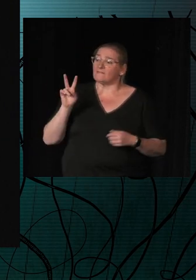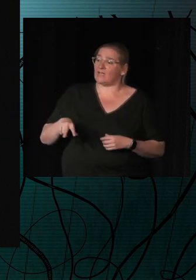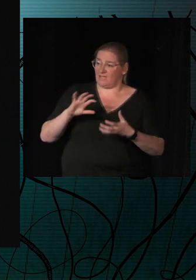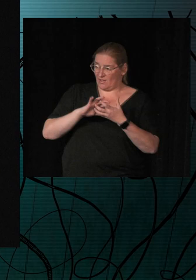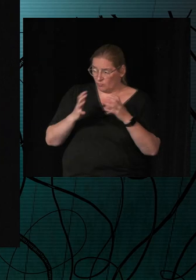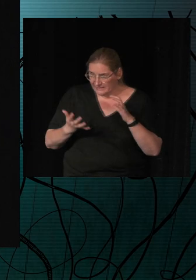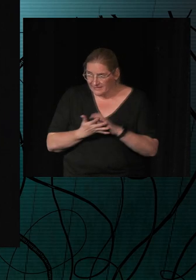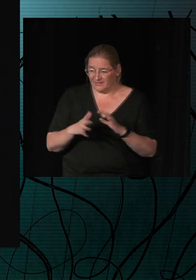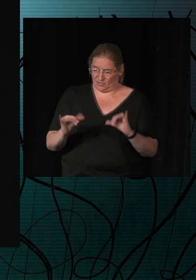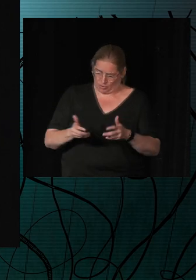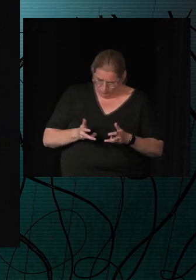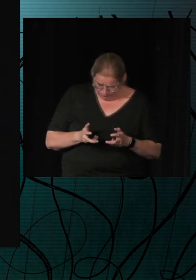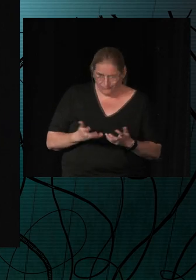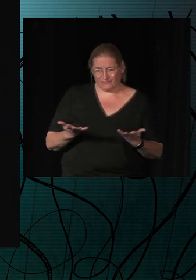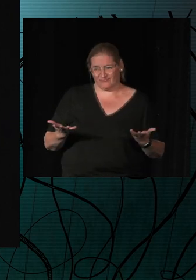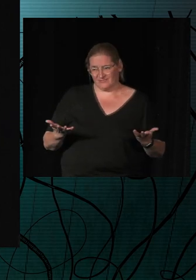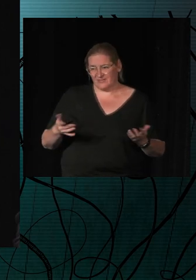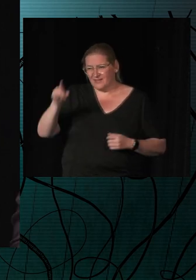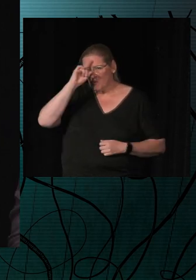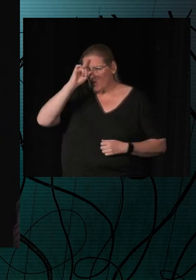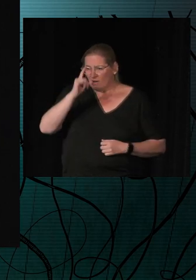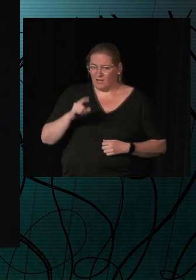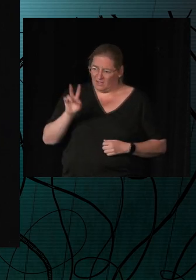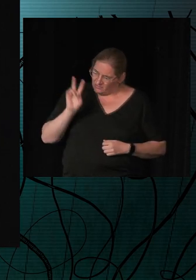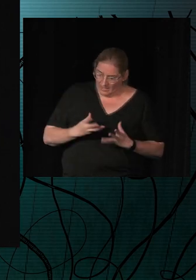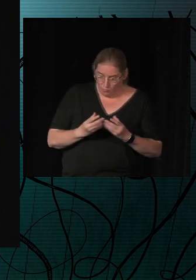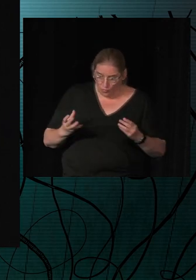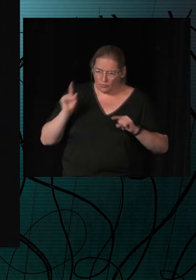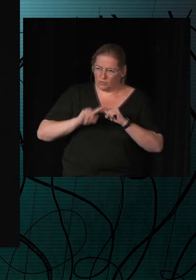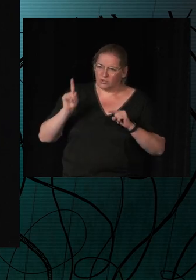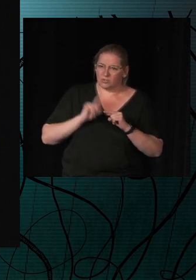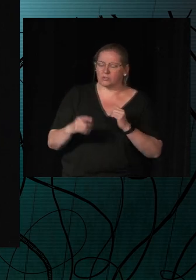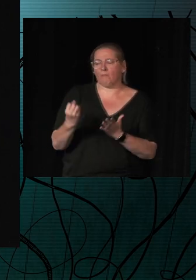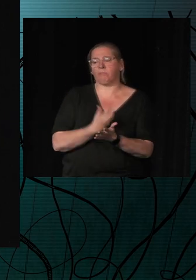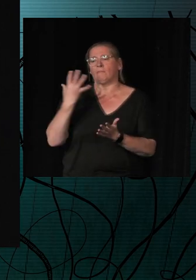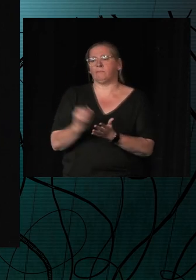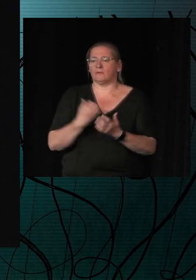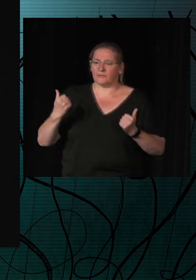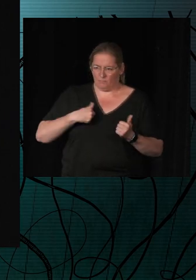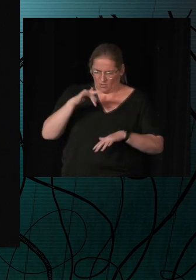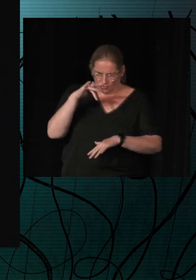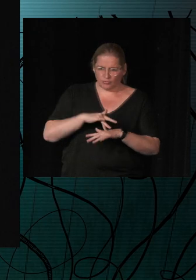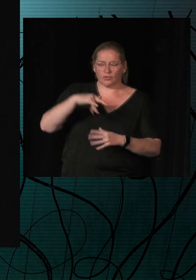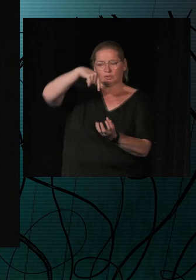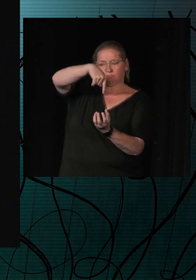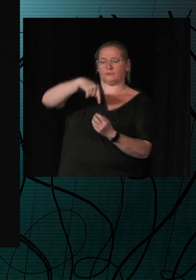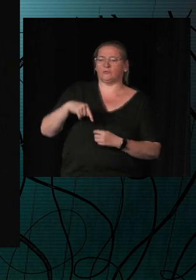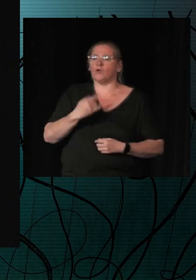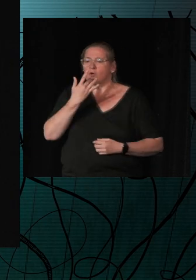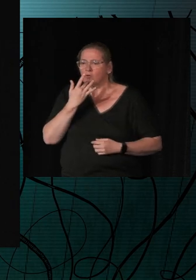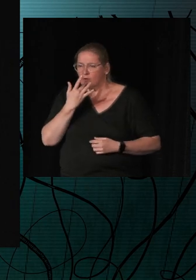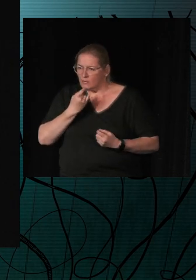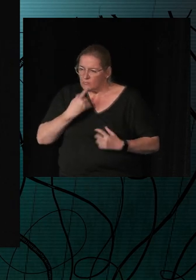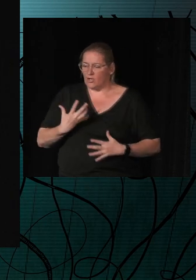d'aborder ces jeux-là simplement alors que je pense que bah pareil ils ont énormément de choses à raconter euh moi j'ai fait bloodborn et je l'ai fait en